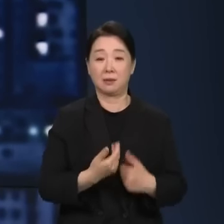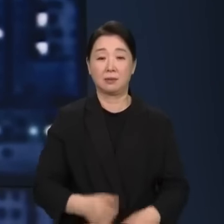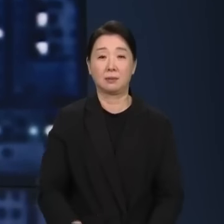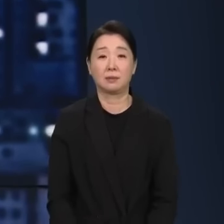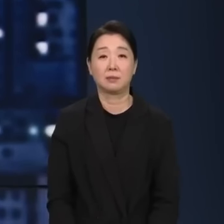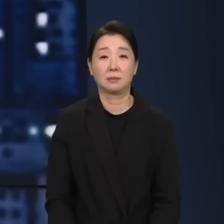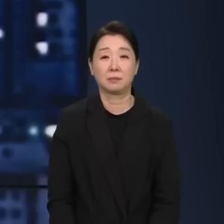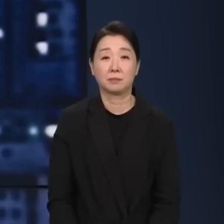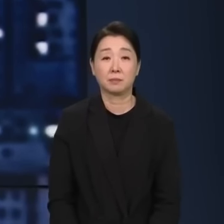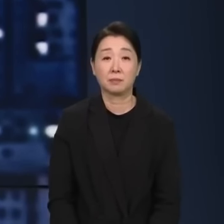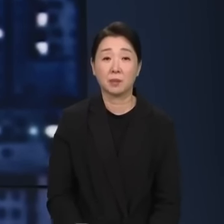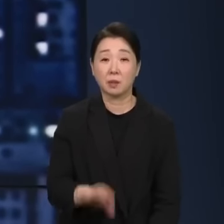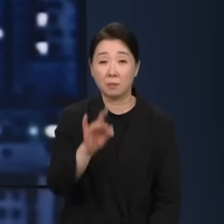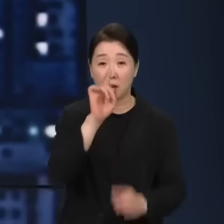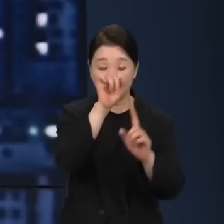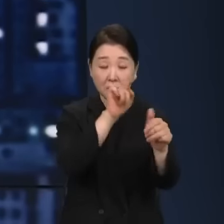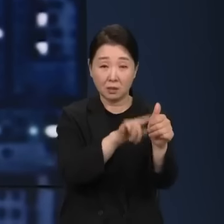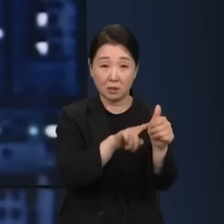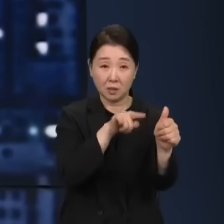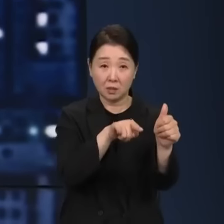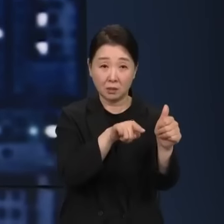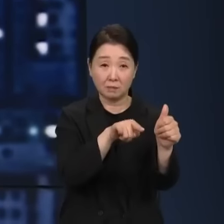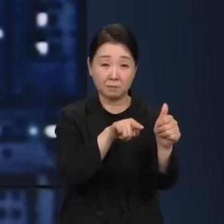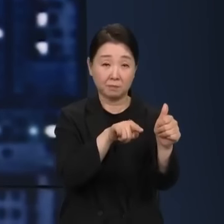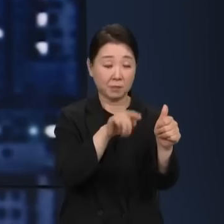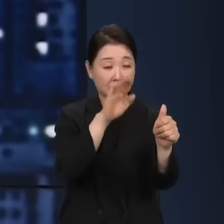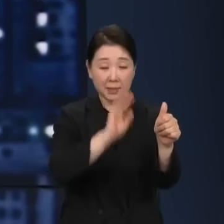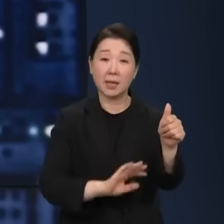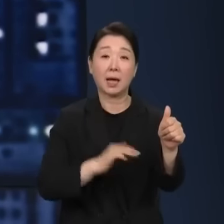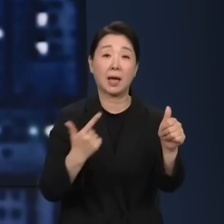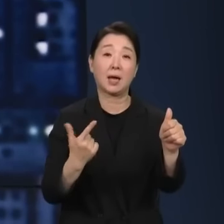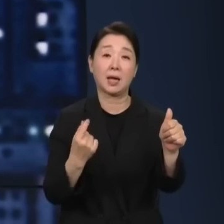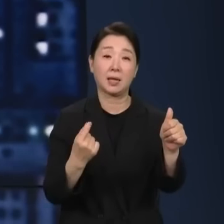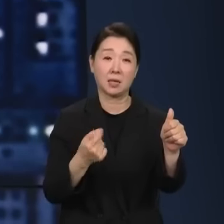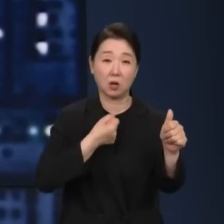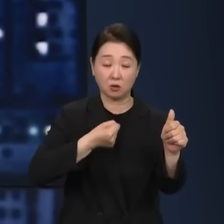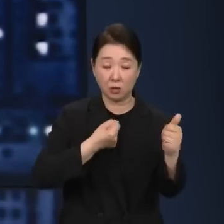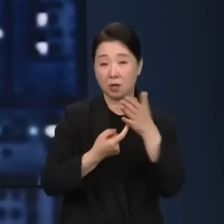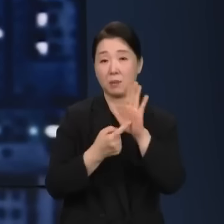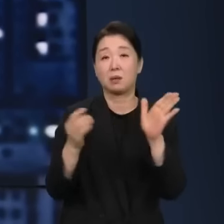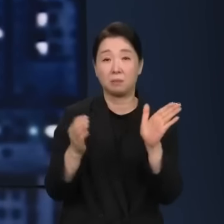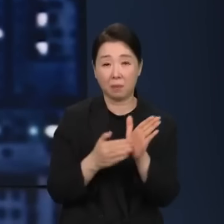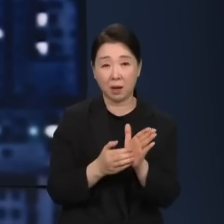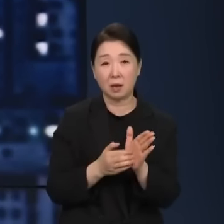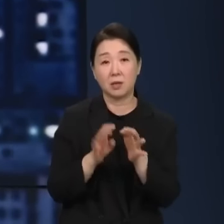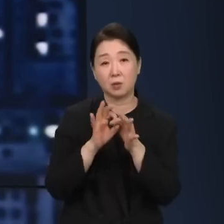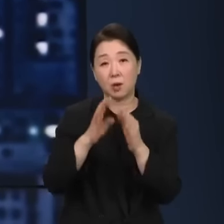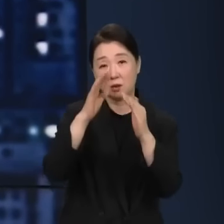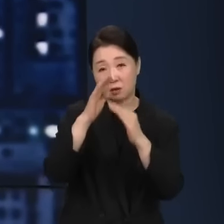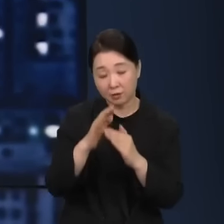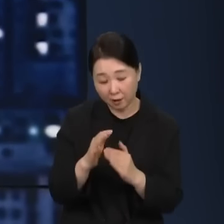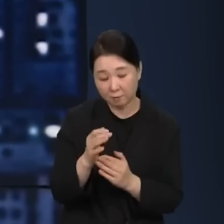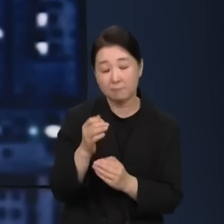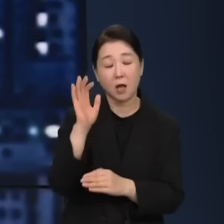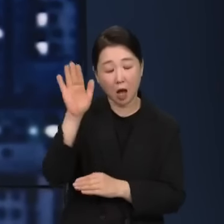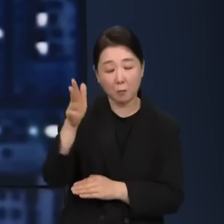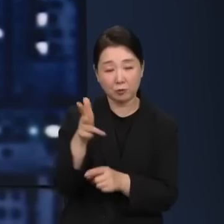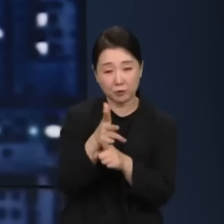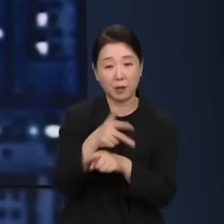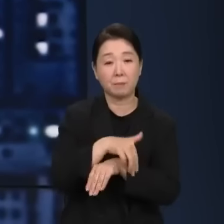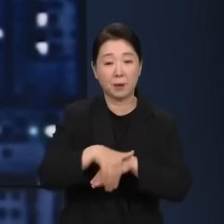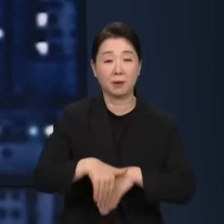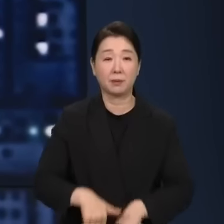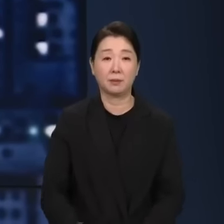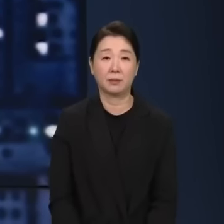네. 일단 이종호 씨는 이 부분에 대해 사실이 아니라고 취재진에게 밝혀왔는데 관련 내용은 계속 취재해